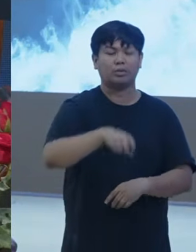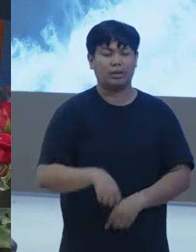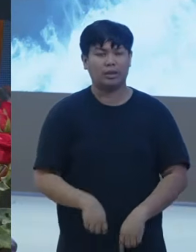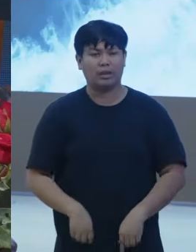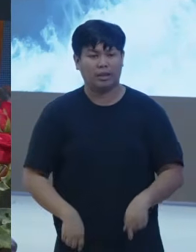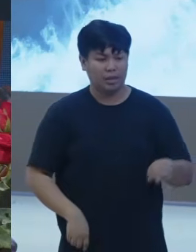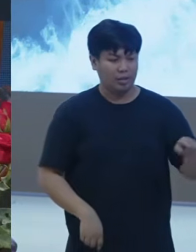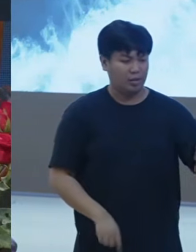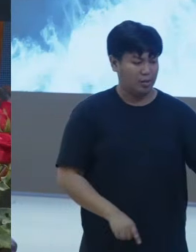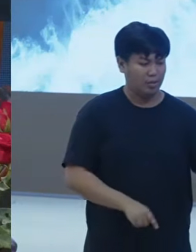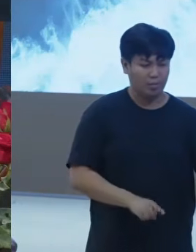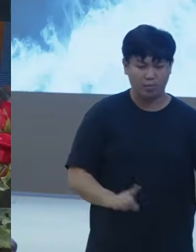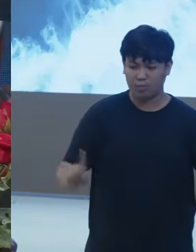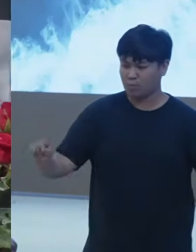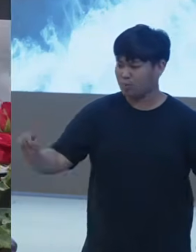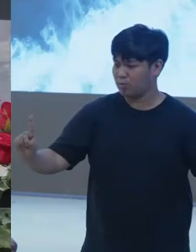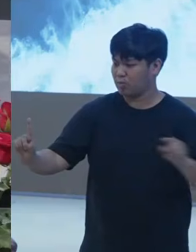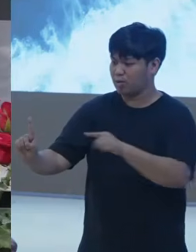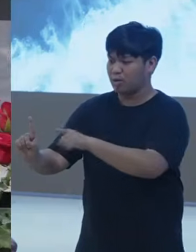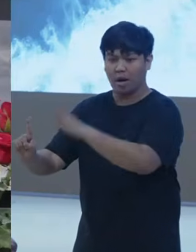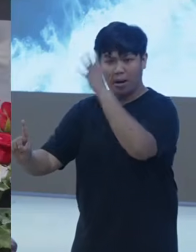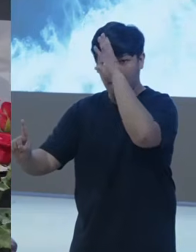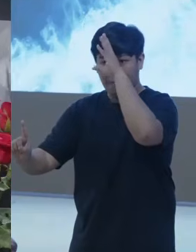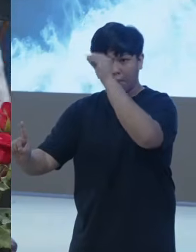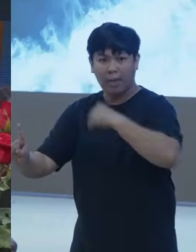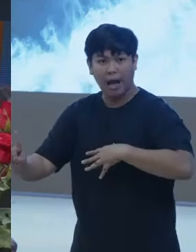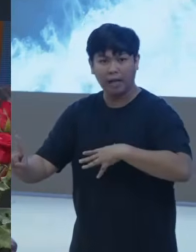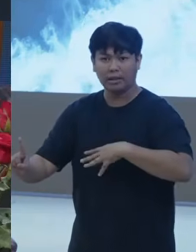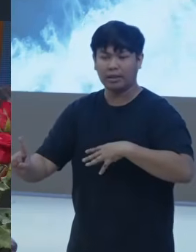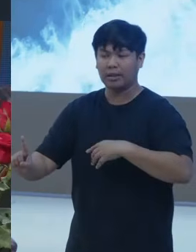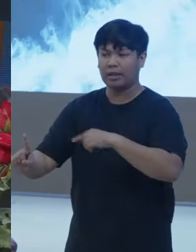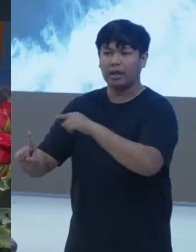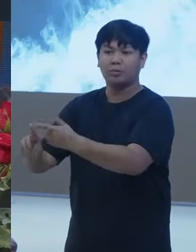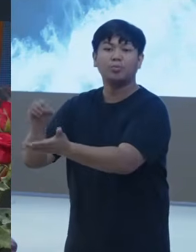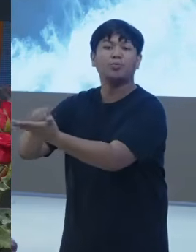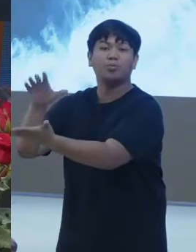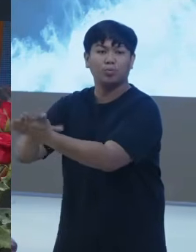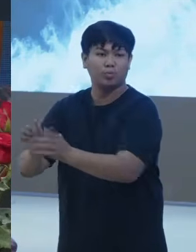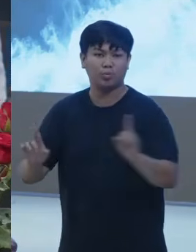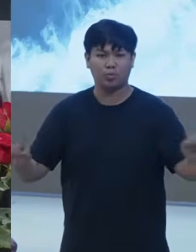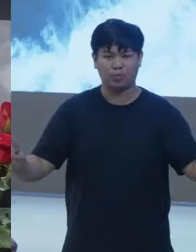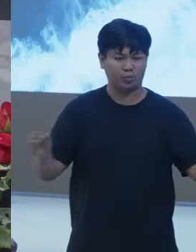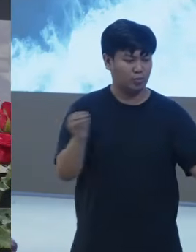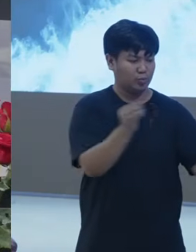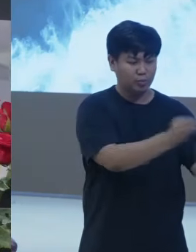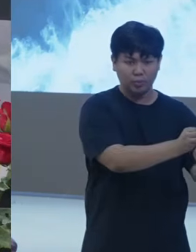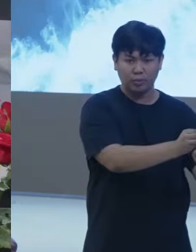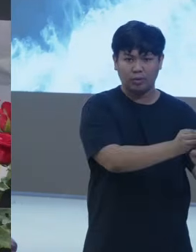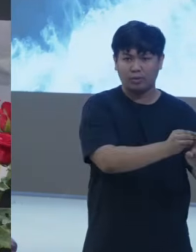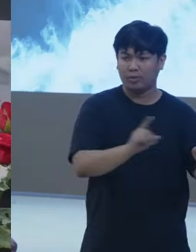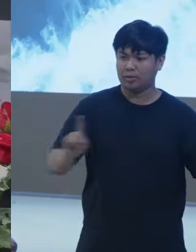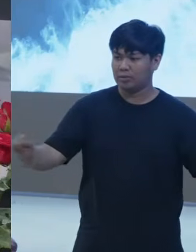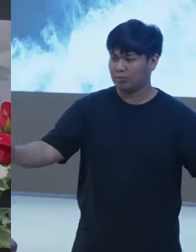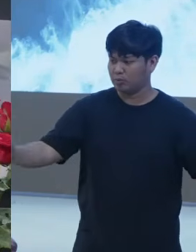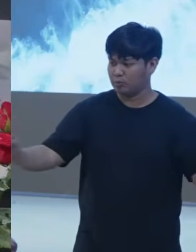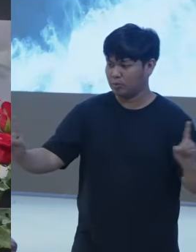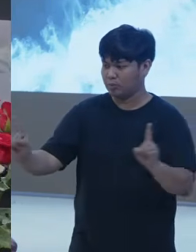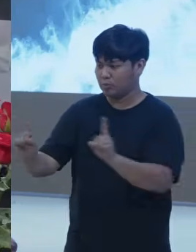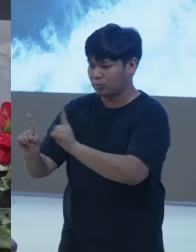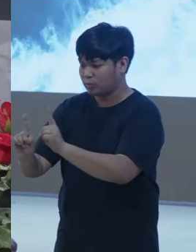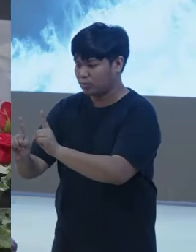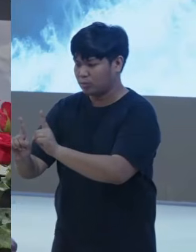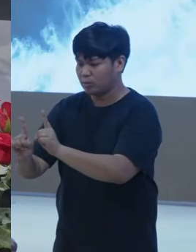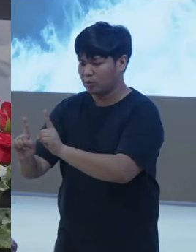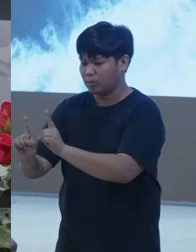Paglabas niya, meron siya nasa lubong na kanyang kapwa na servant na may utang sa kanya na 100 denarii,